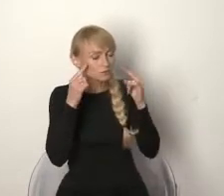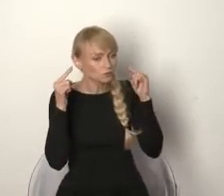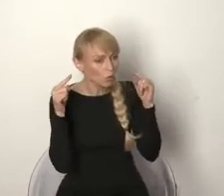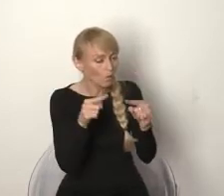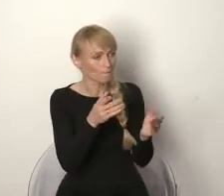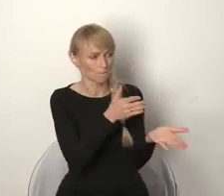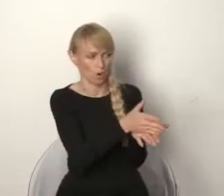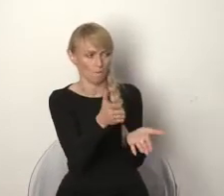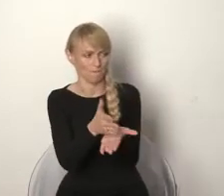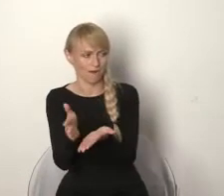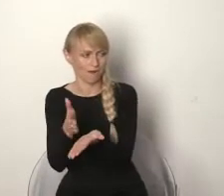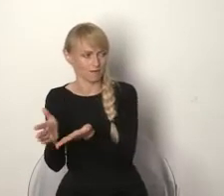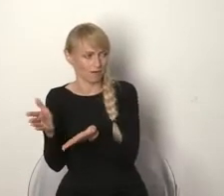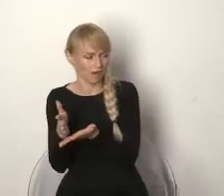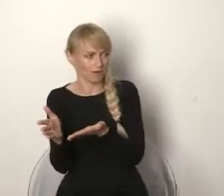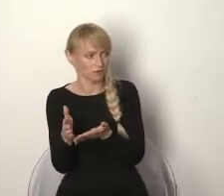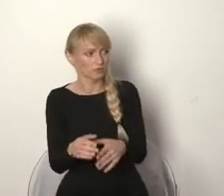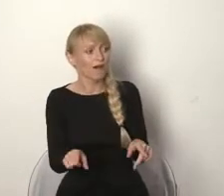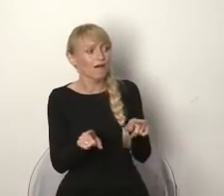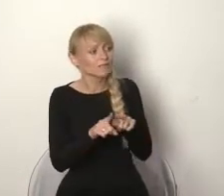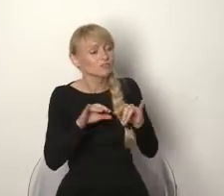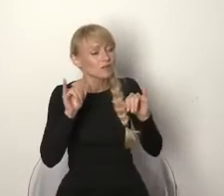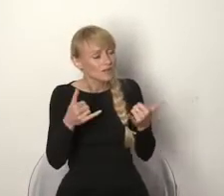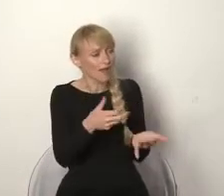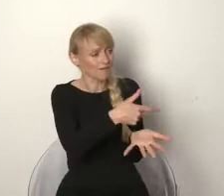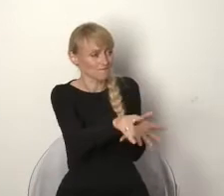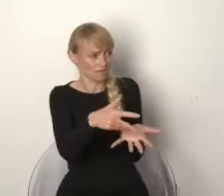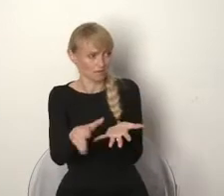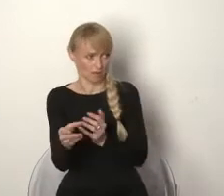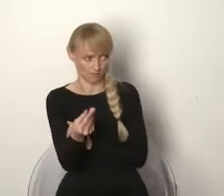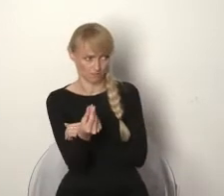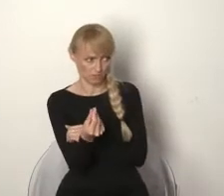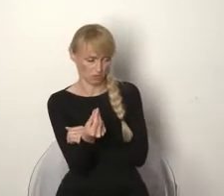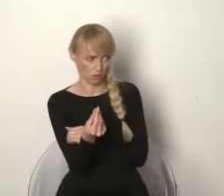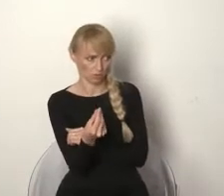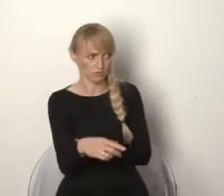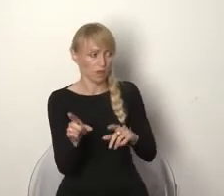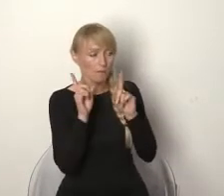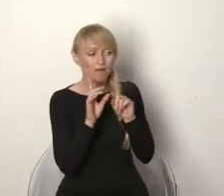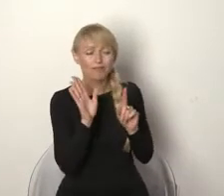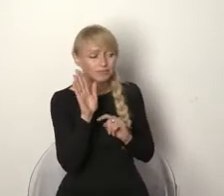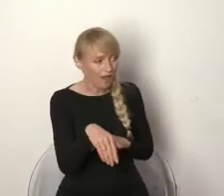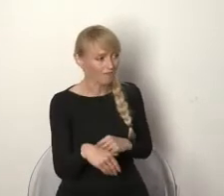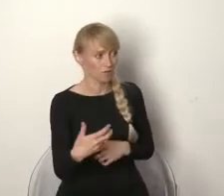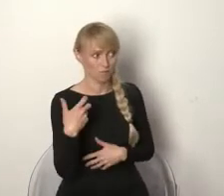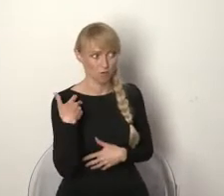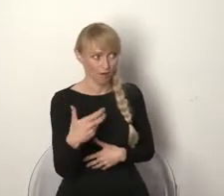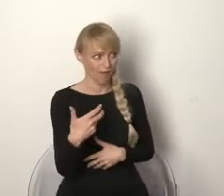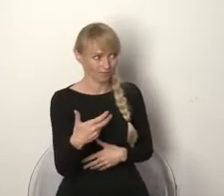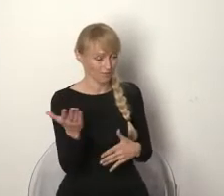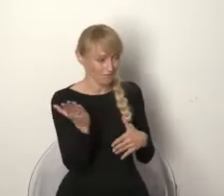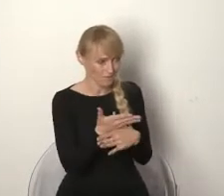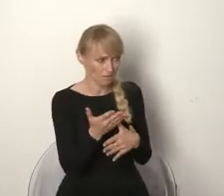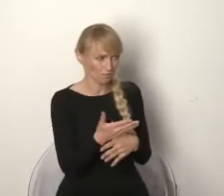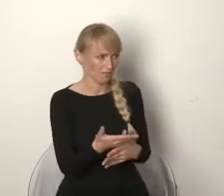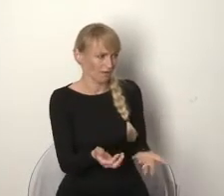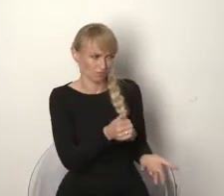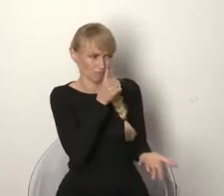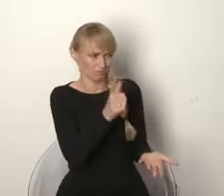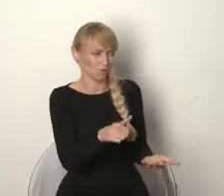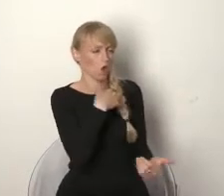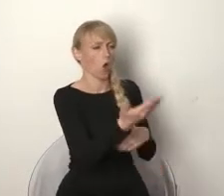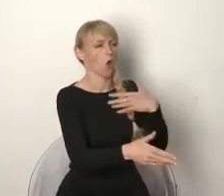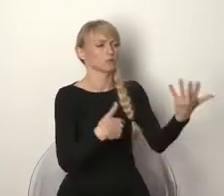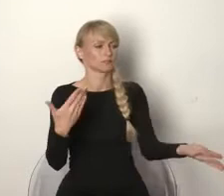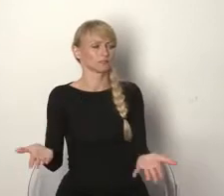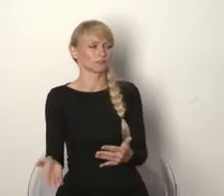takim pomaganiu, a jednocześnie jak najlepiej wydać te środki? No bo nawet jak jesteś bogatą firmą, no to nie rozdamy wszystkiego. No musimy jakoś, no wszystkim nie